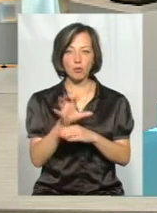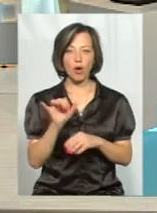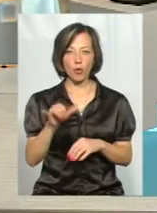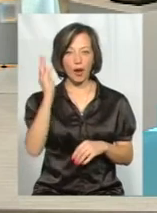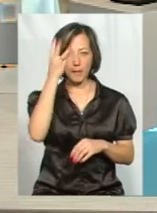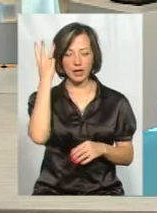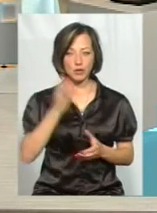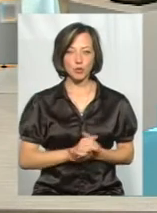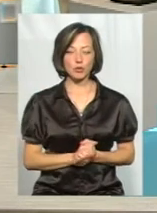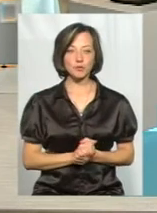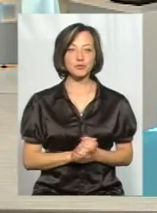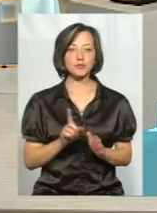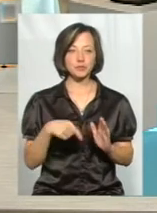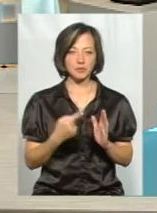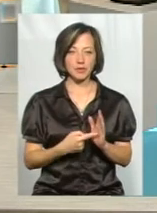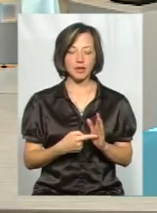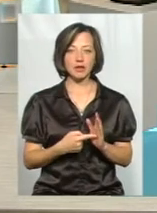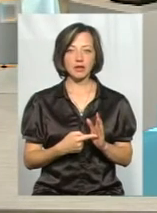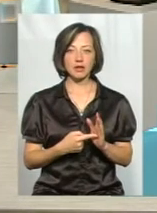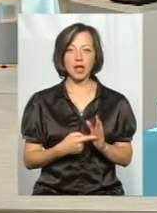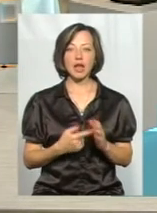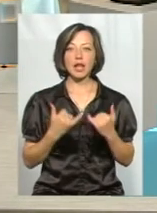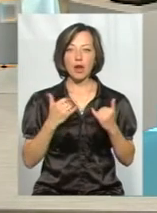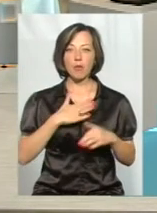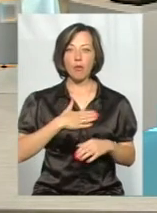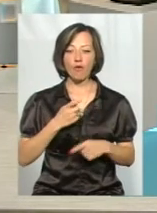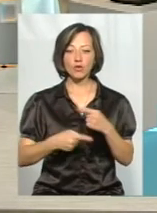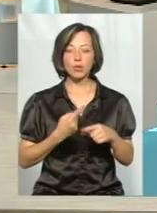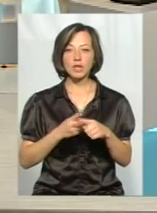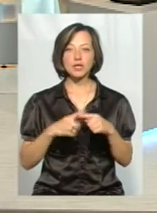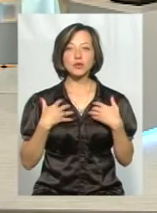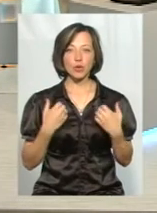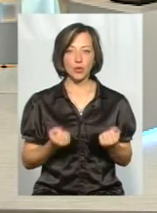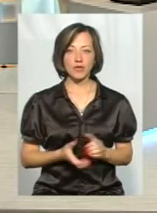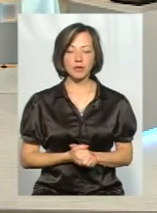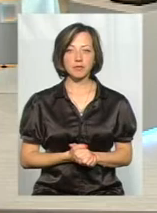Хмельницькому? Дякую. Це здоров'я для мого внука, це здоров'я.